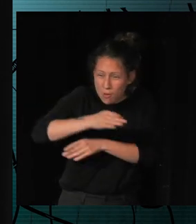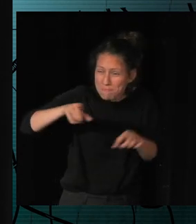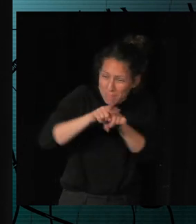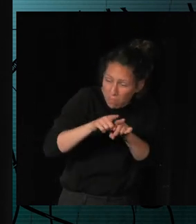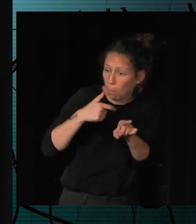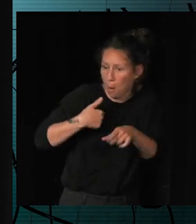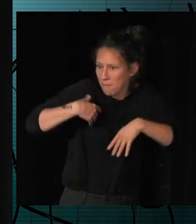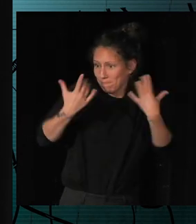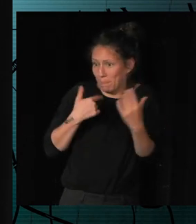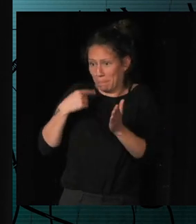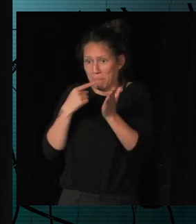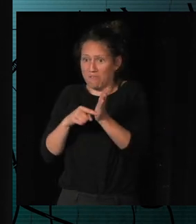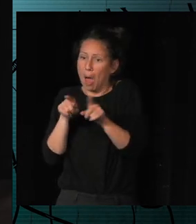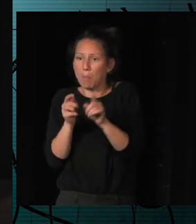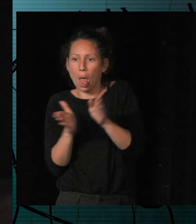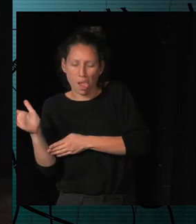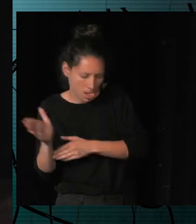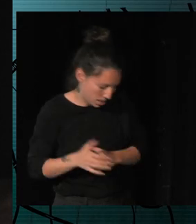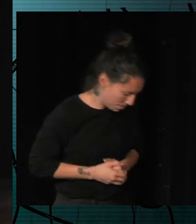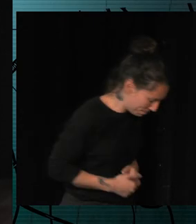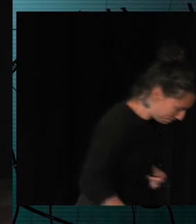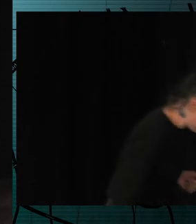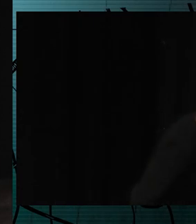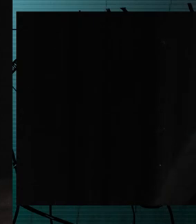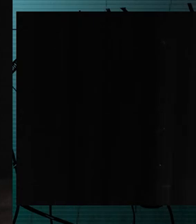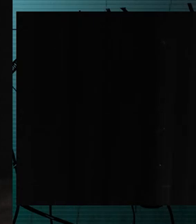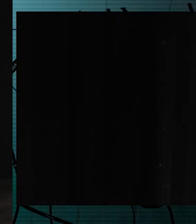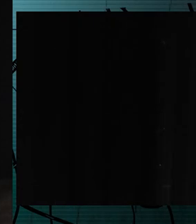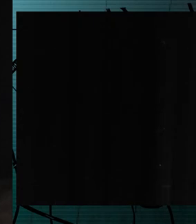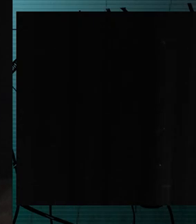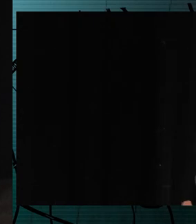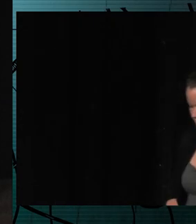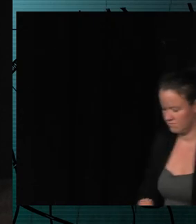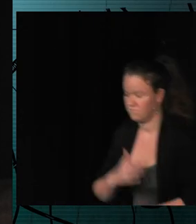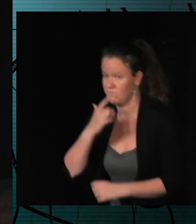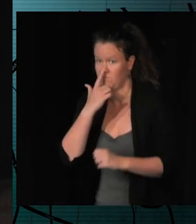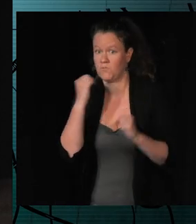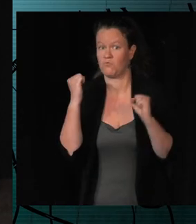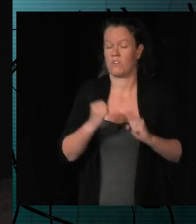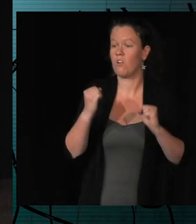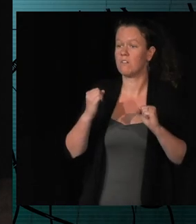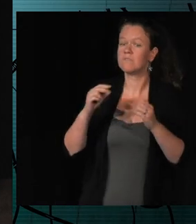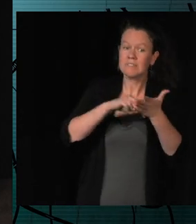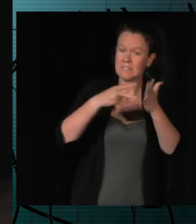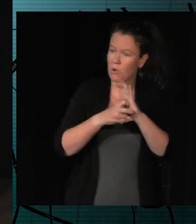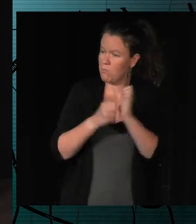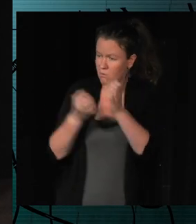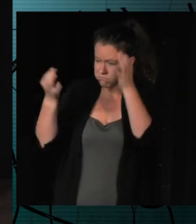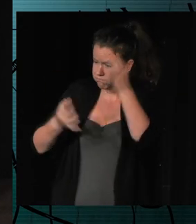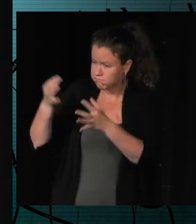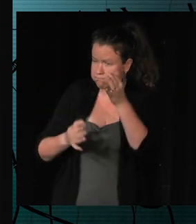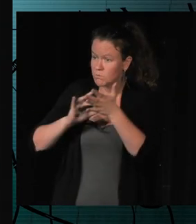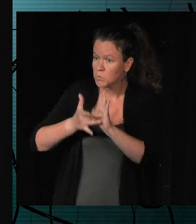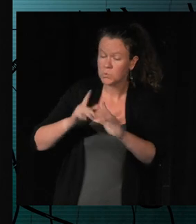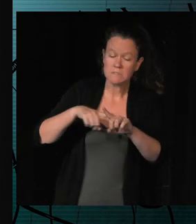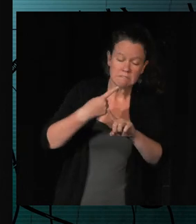intelligemment oui non mais je suis je suis d'accord avec toi globalement effectivement je pense que techniquement tu peux faire la meilleure adaptation dans tous les médiums encore faut-il que tu arrives à à utiliser les outils de ton